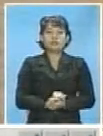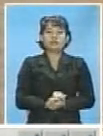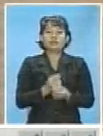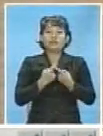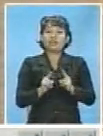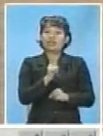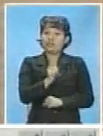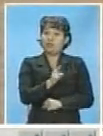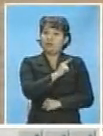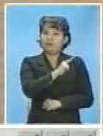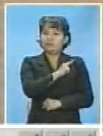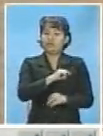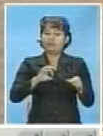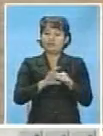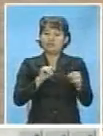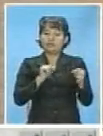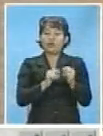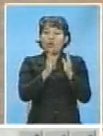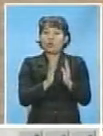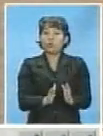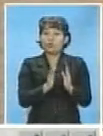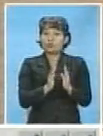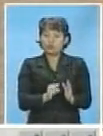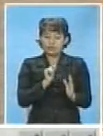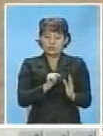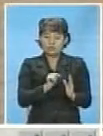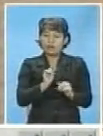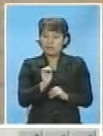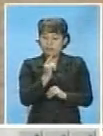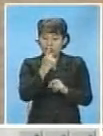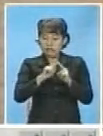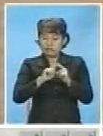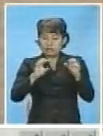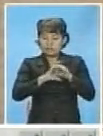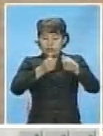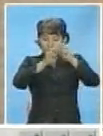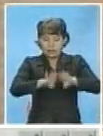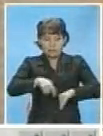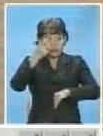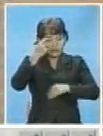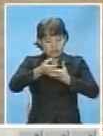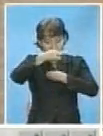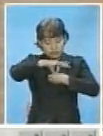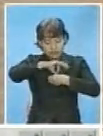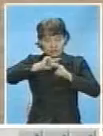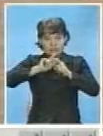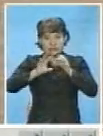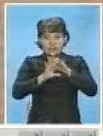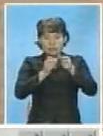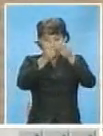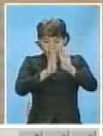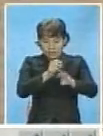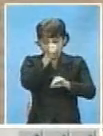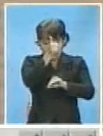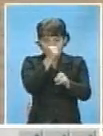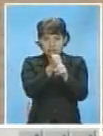รต้องรับผิดชอบในการสร้างคนรุ่นใหม่ที่มีจิตสำนึกมีทัศนคติมีค่านิยมที่ดีๆได้ทำงาน